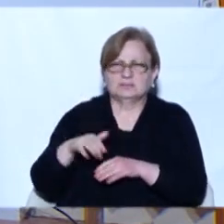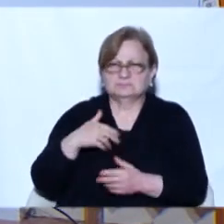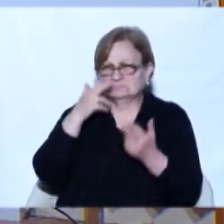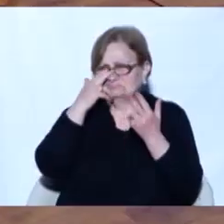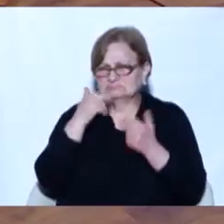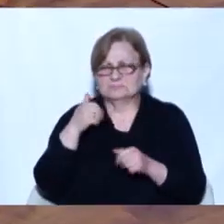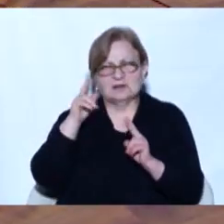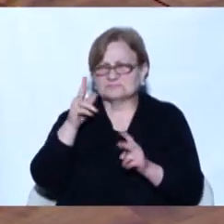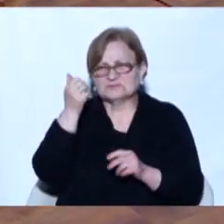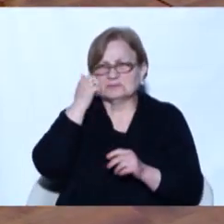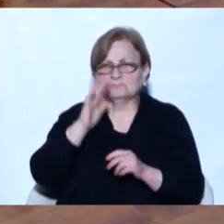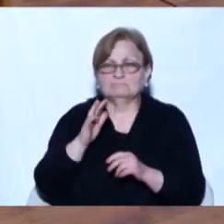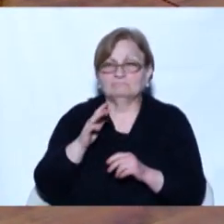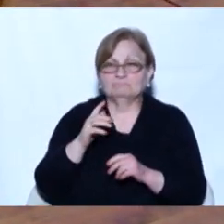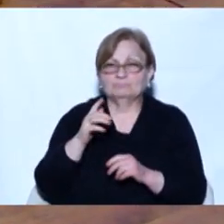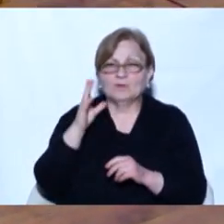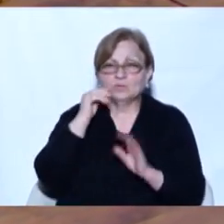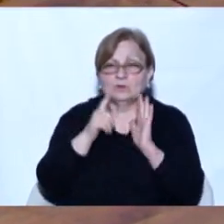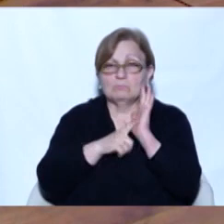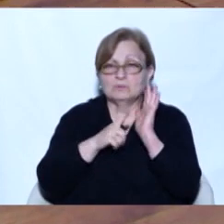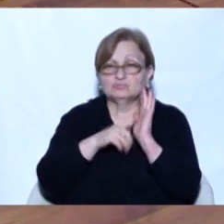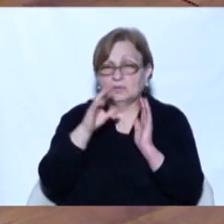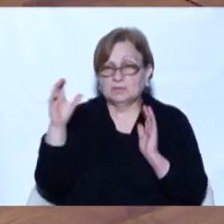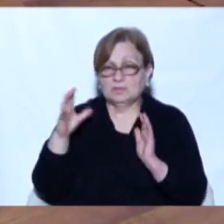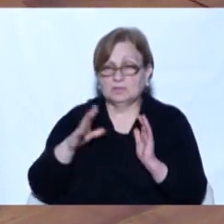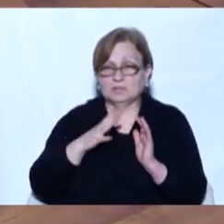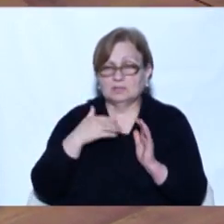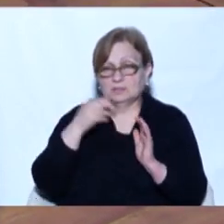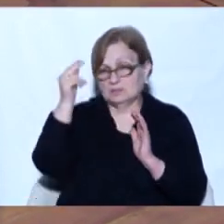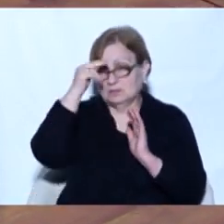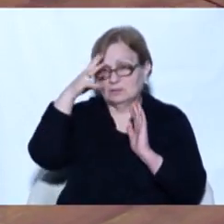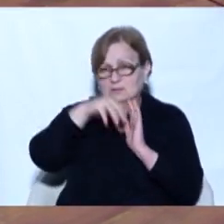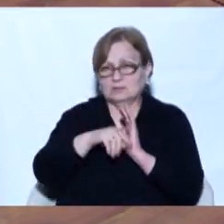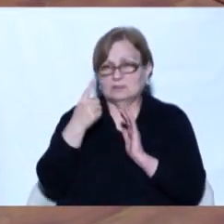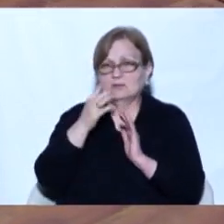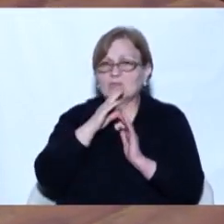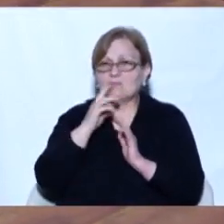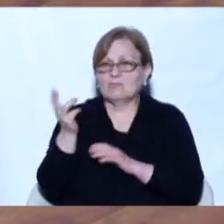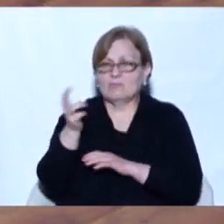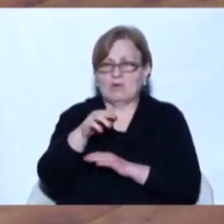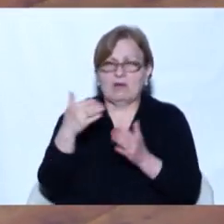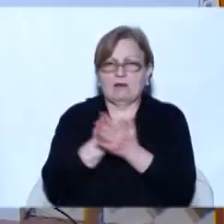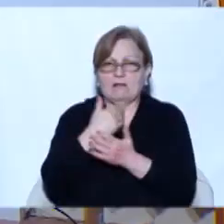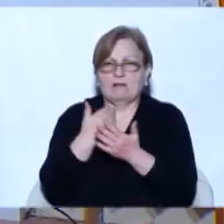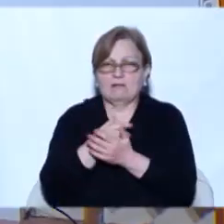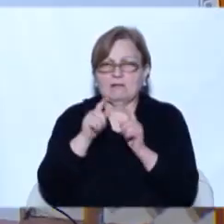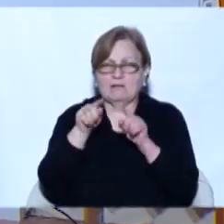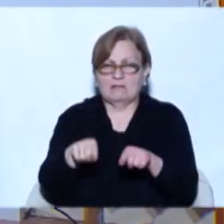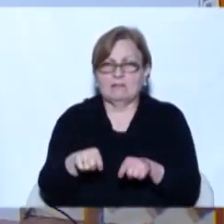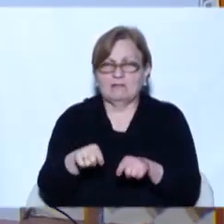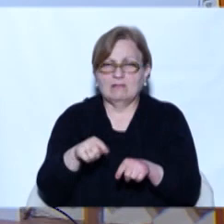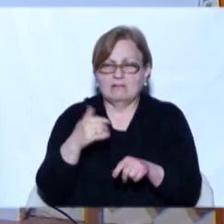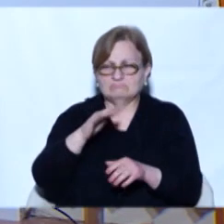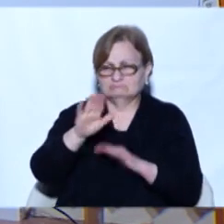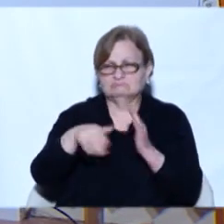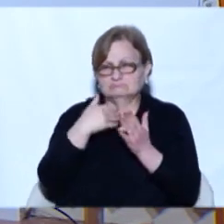ჩვენი მეგობრობა. მაგრამ, როდესაც მე-7 კლასში ვიყავი, ჩემს სკოლაში გადმოვიდა ერთი გოგონა და დღესაც მეგობრობთ